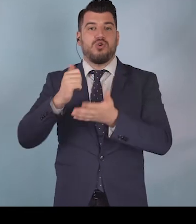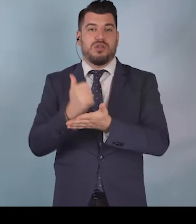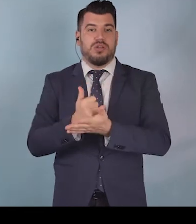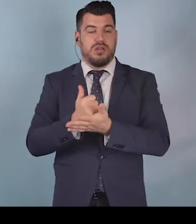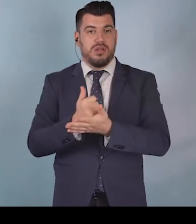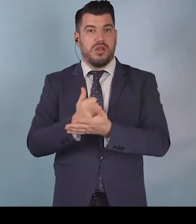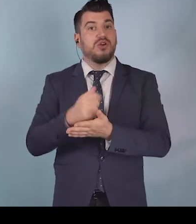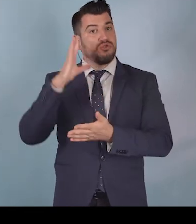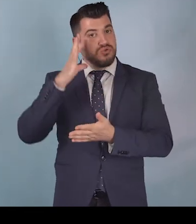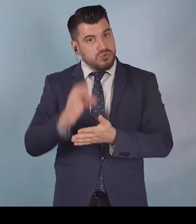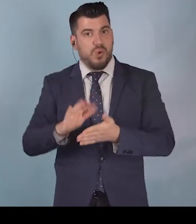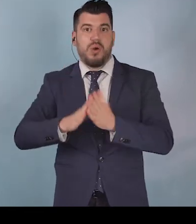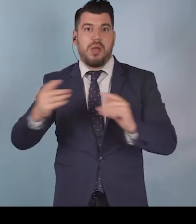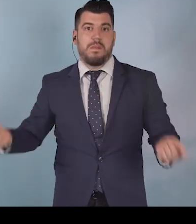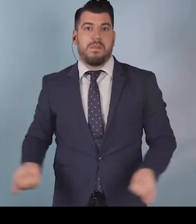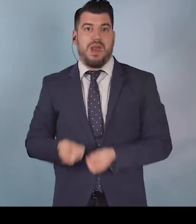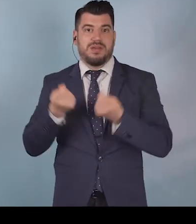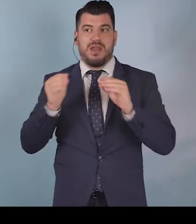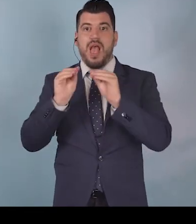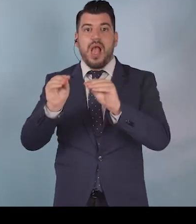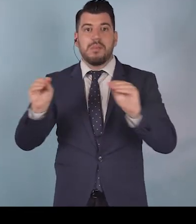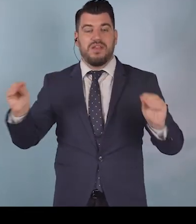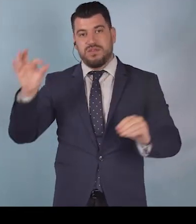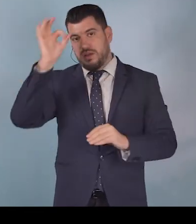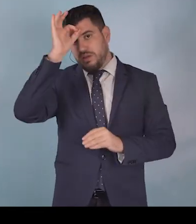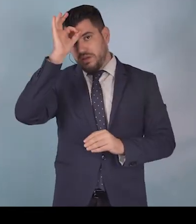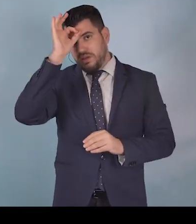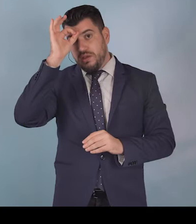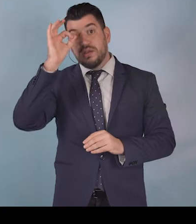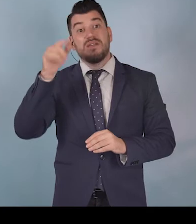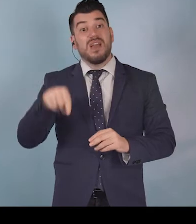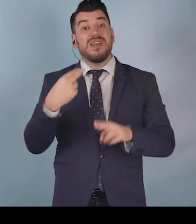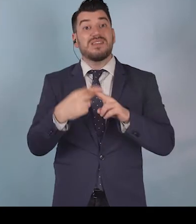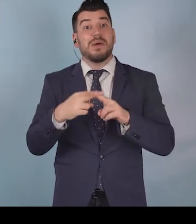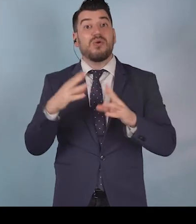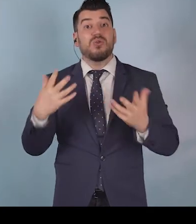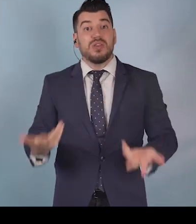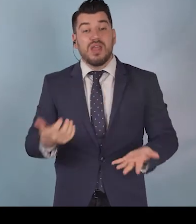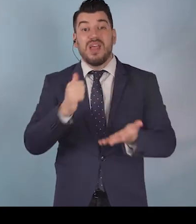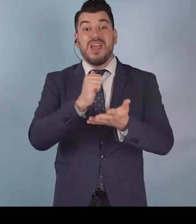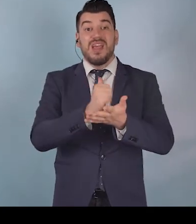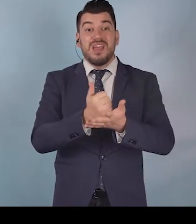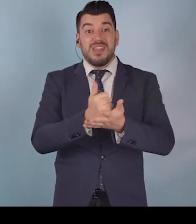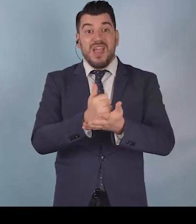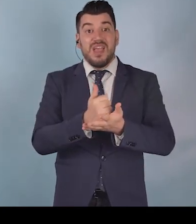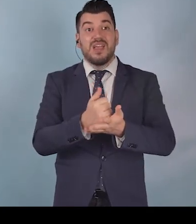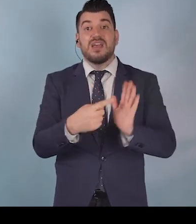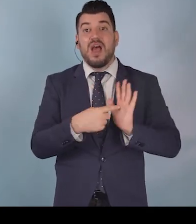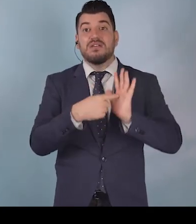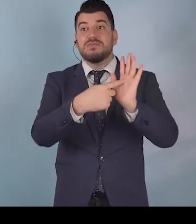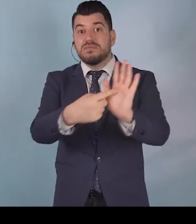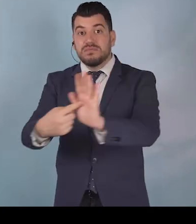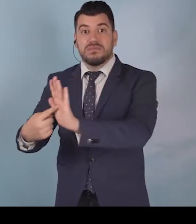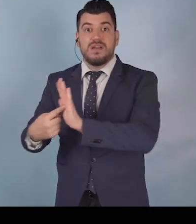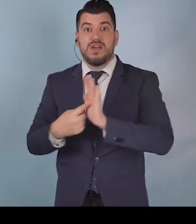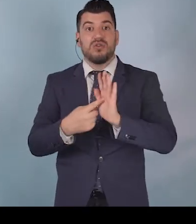γίνει. Είναι σημαντικό να υπάρχει ορατότητα και visibility και συνολικά στην κοινωνία, αλλά και αυτά τα